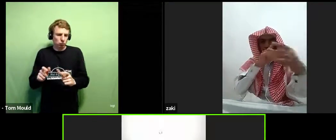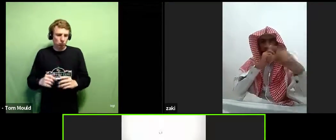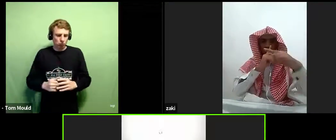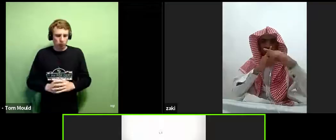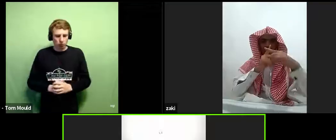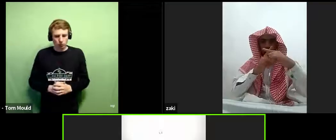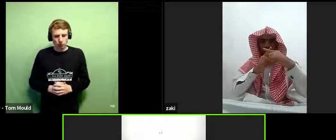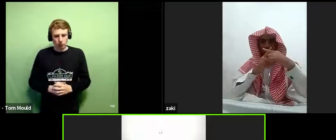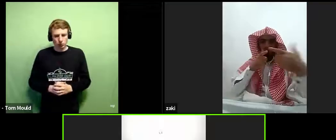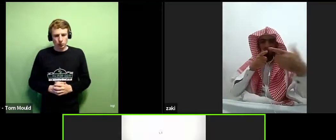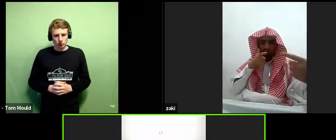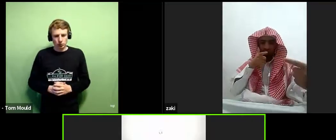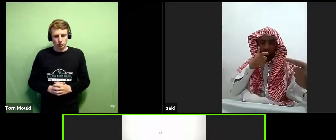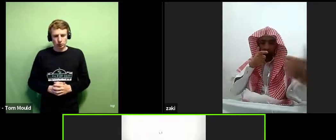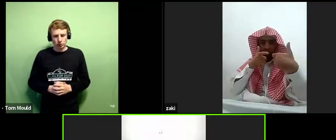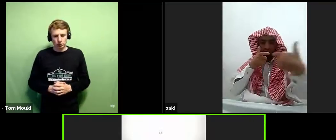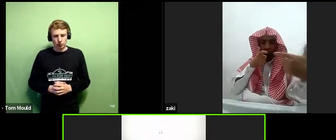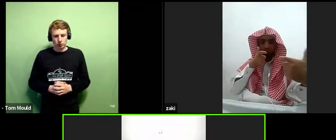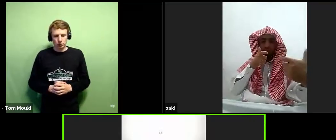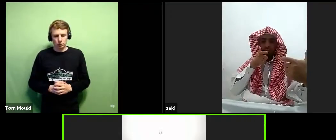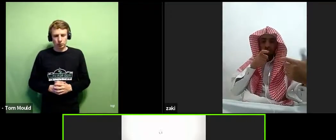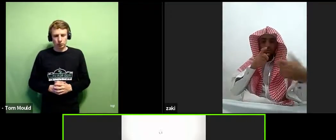يقاتلونكم ولا تعتدوا